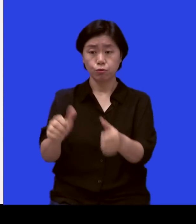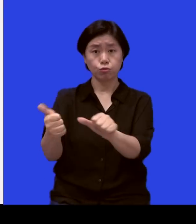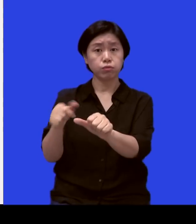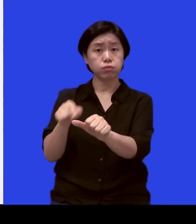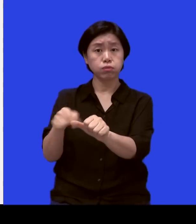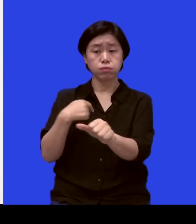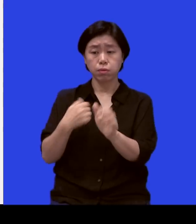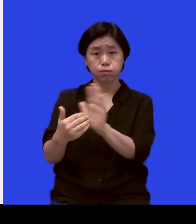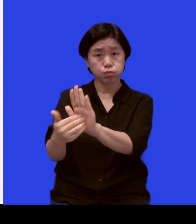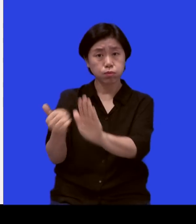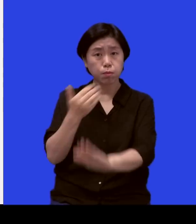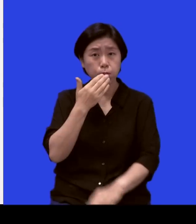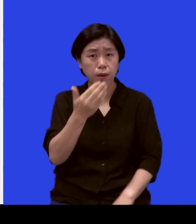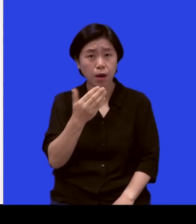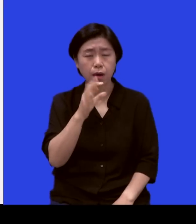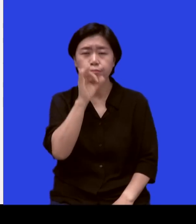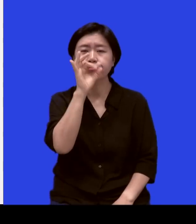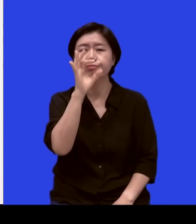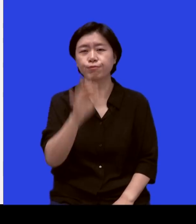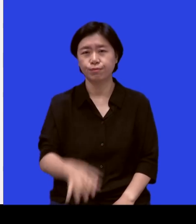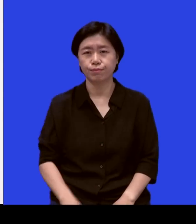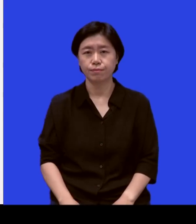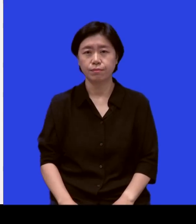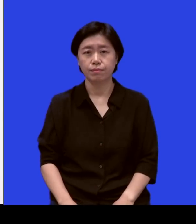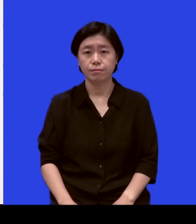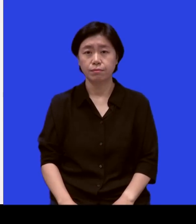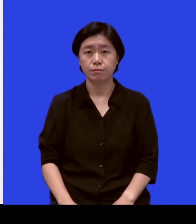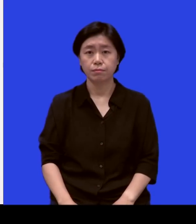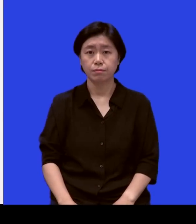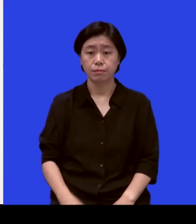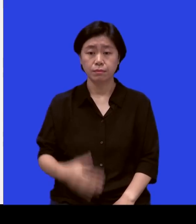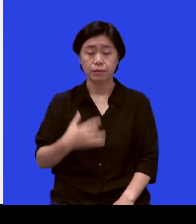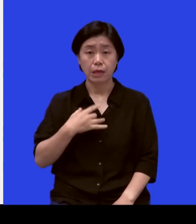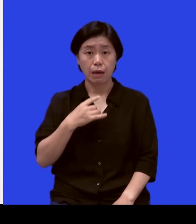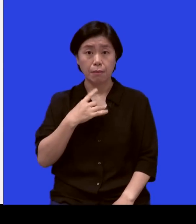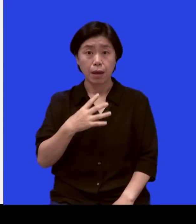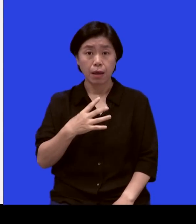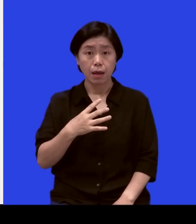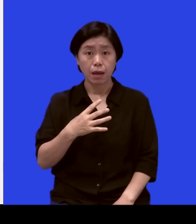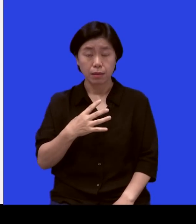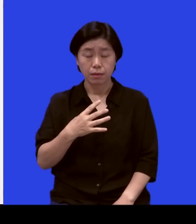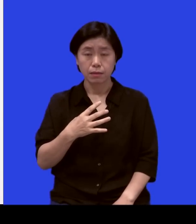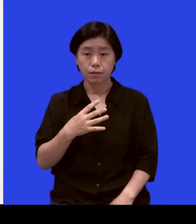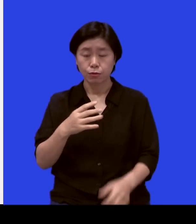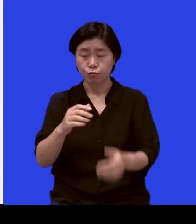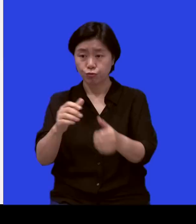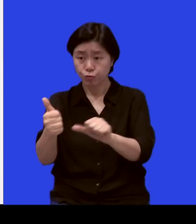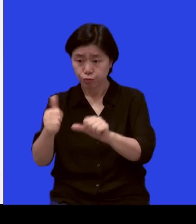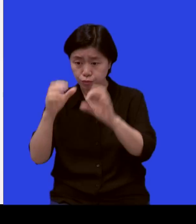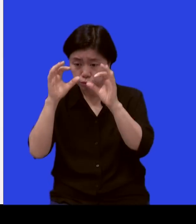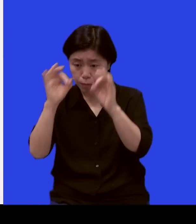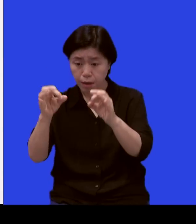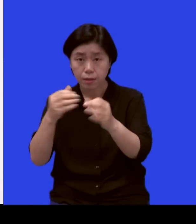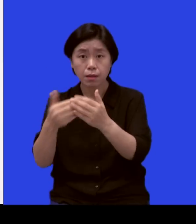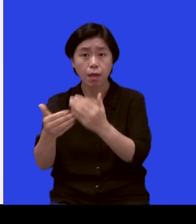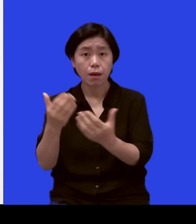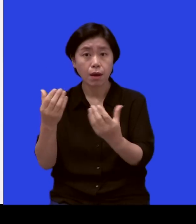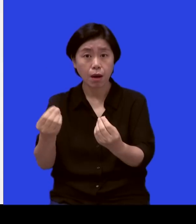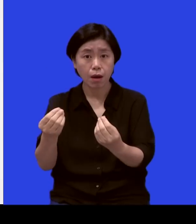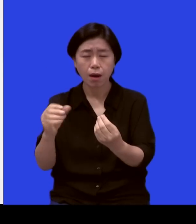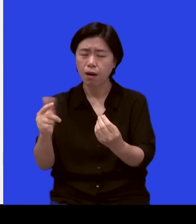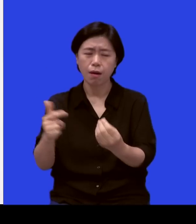네. 근데 나만 그 절망적인 어떤 벽에 부딪힌 것이 아니라 인간이라는